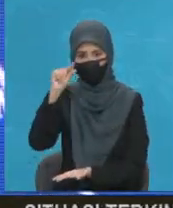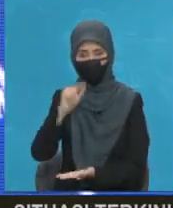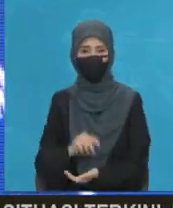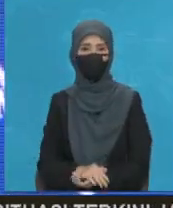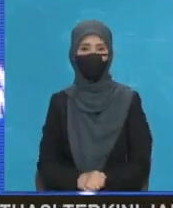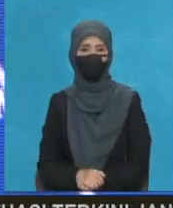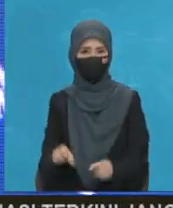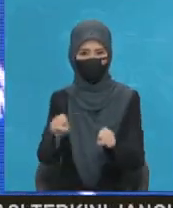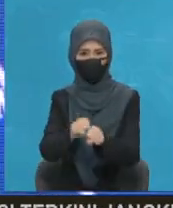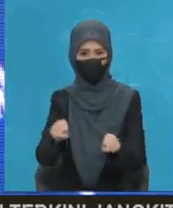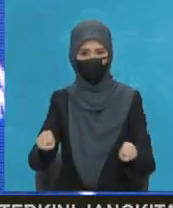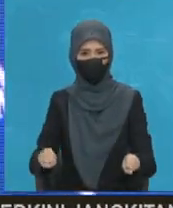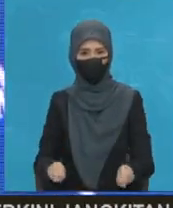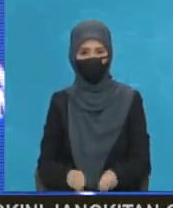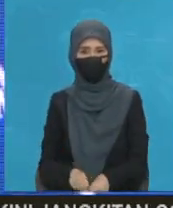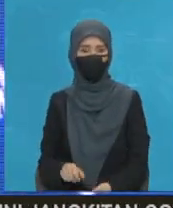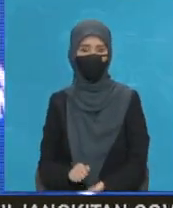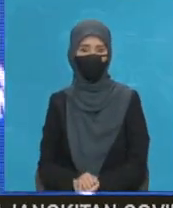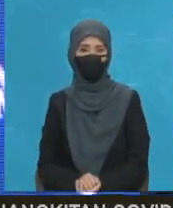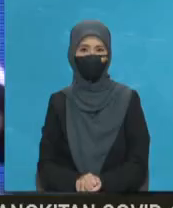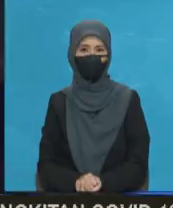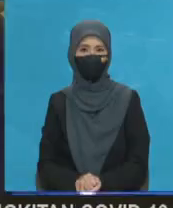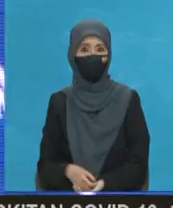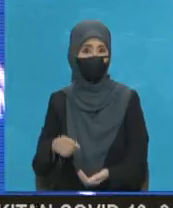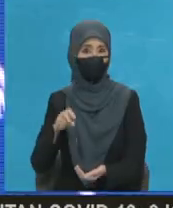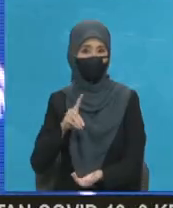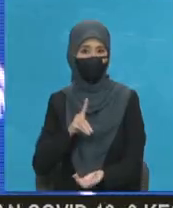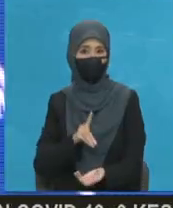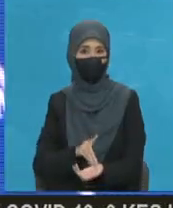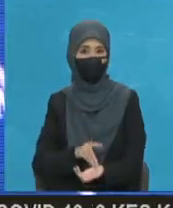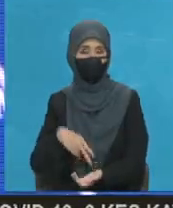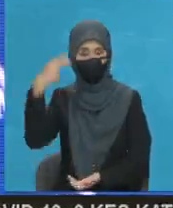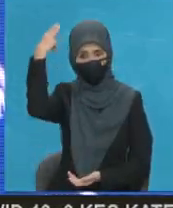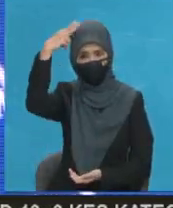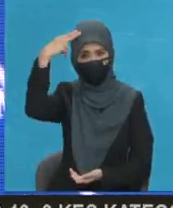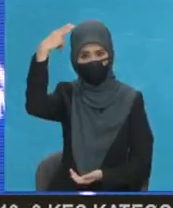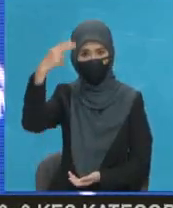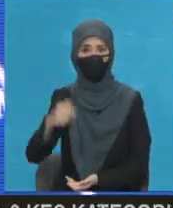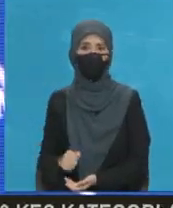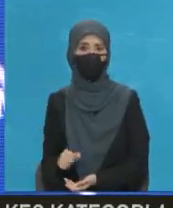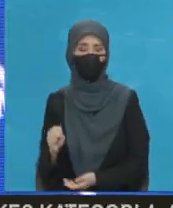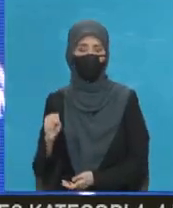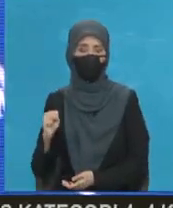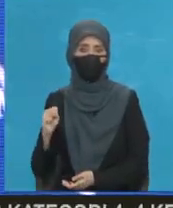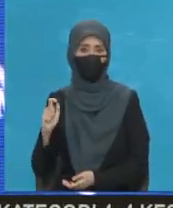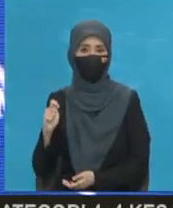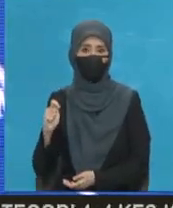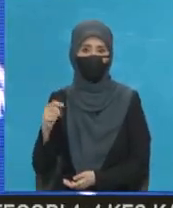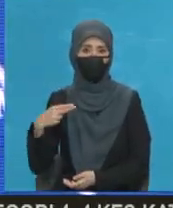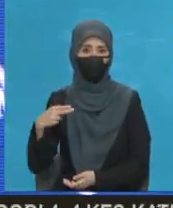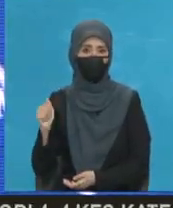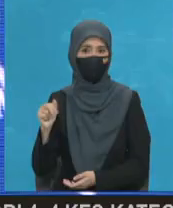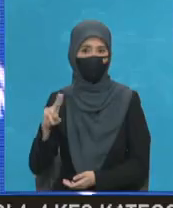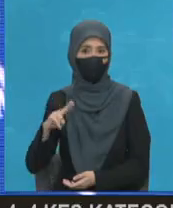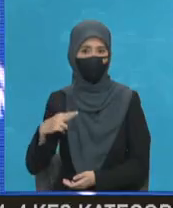penyampaian segel disempurnakan oleh Doktor Hajah Siti hasyiah binti pehin orang kaya Sevel mulok Datuk Sri Paduka Haji